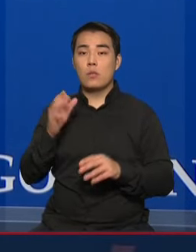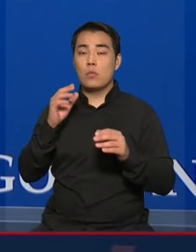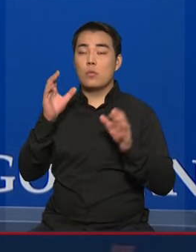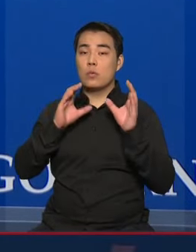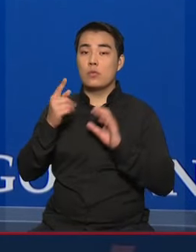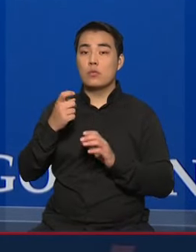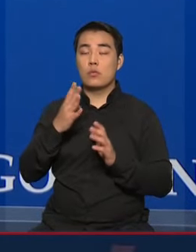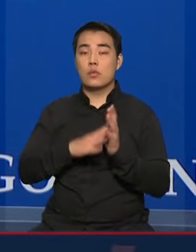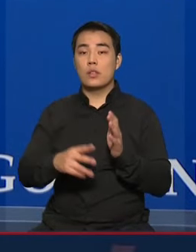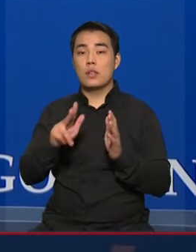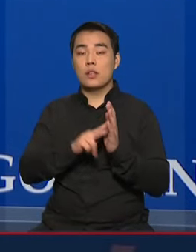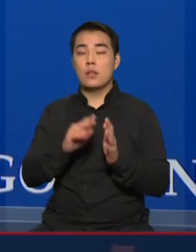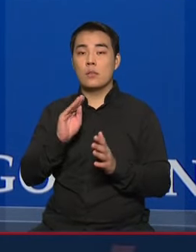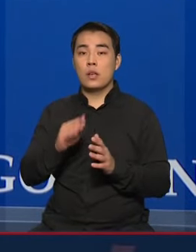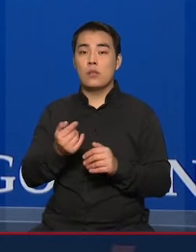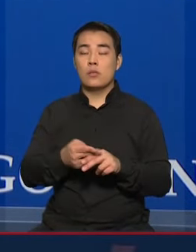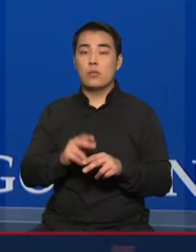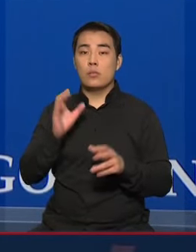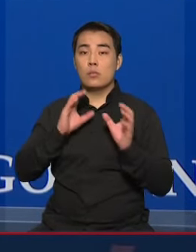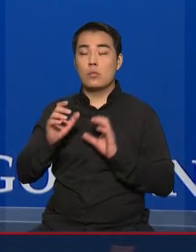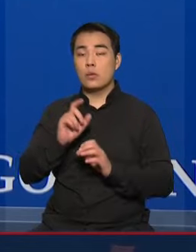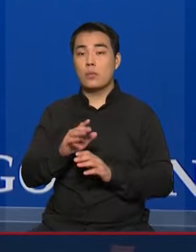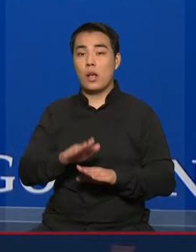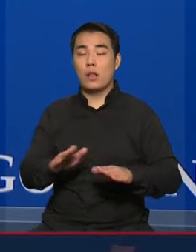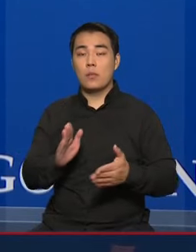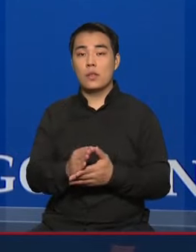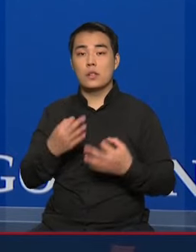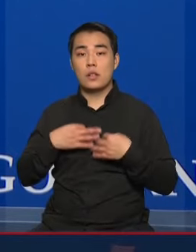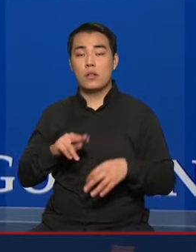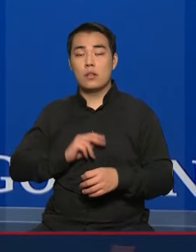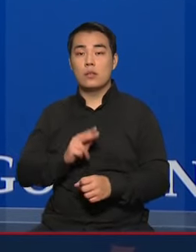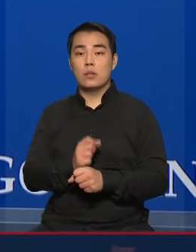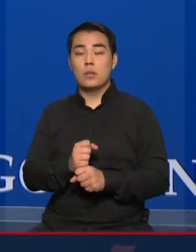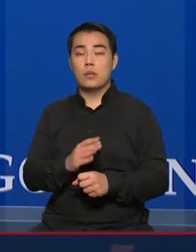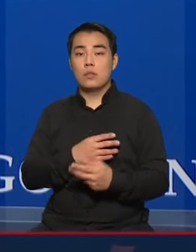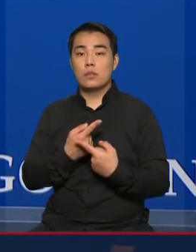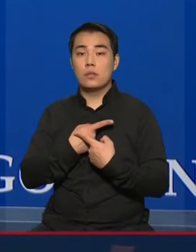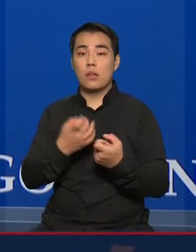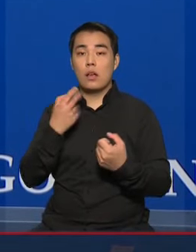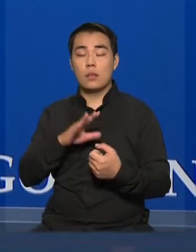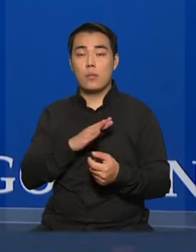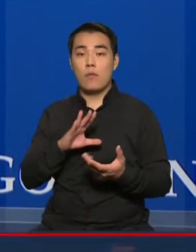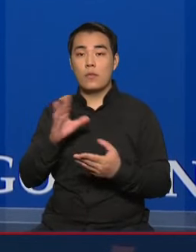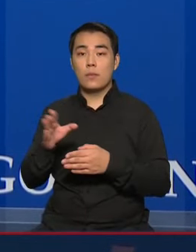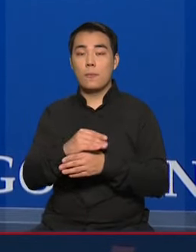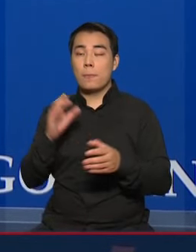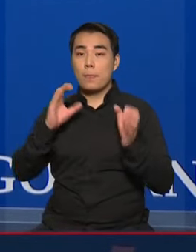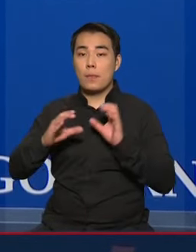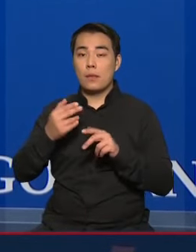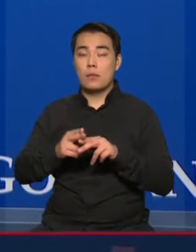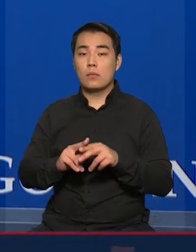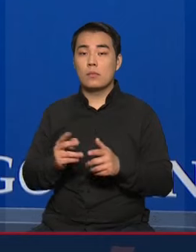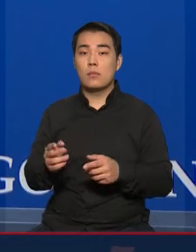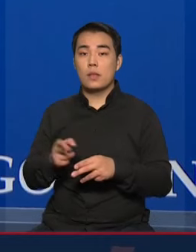университетте 198 мың студент оқып жатыр. Біз бірден әрекет еттік. Алғашқы тербелістер туралы ақпарат болған кезде бүкіл студенттер қауіпсіз жерге